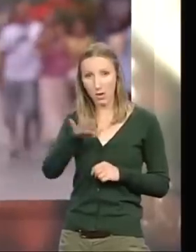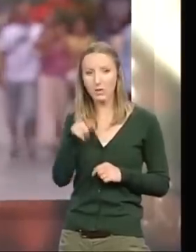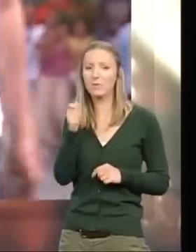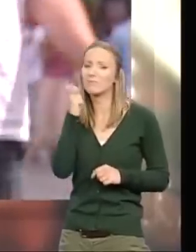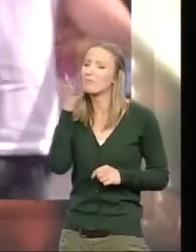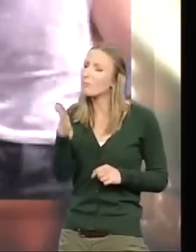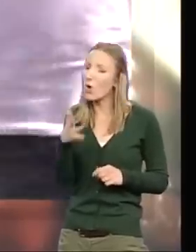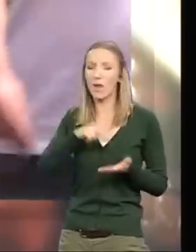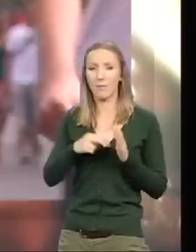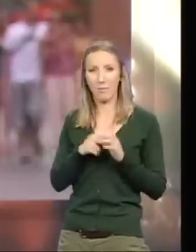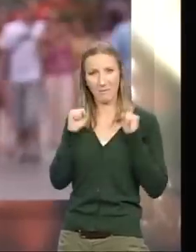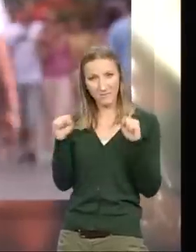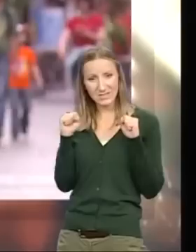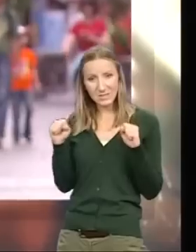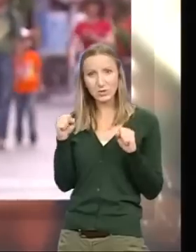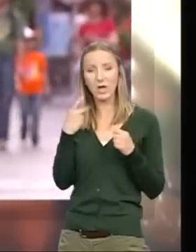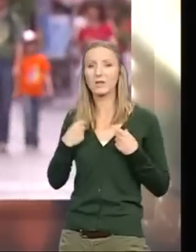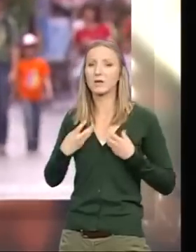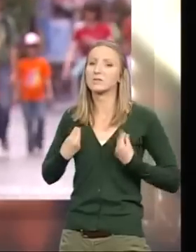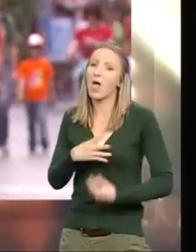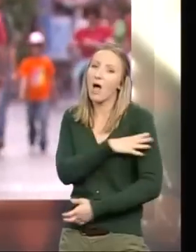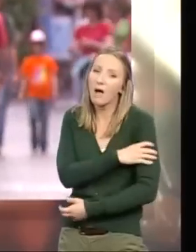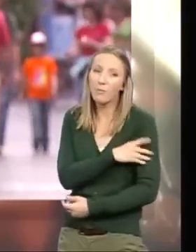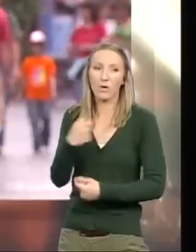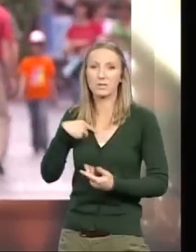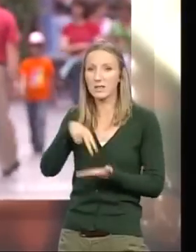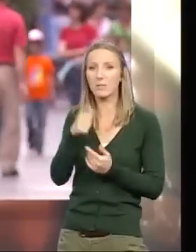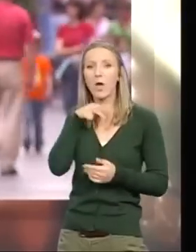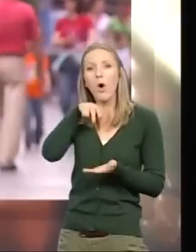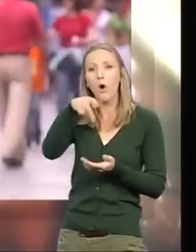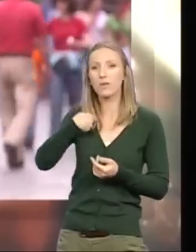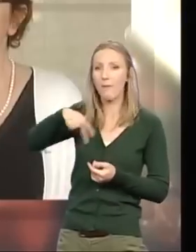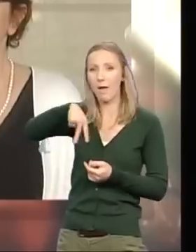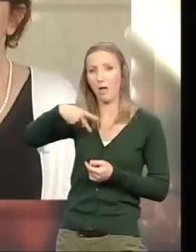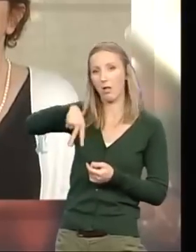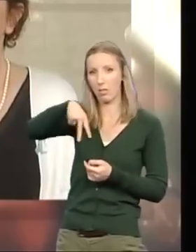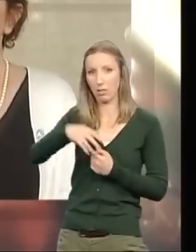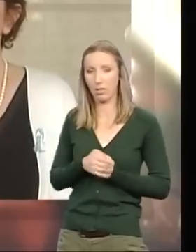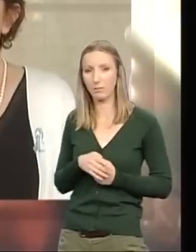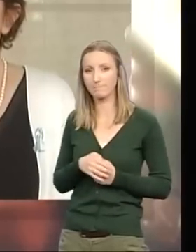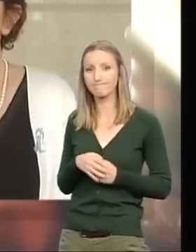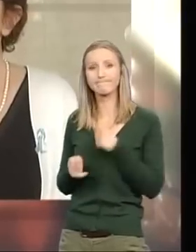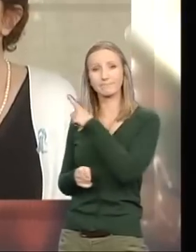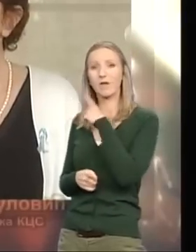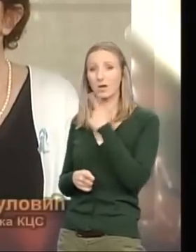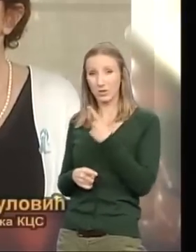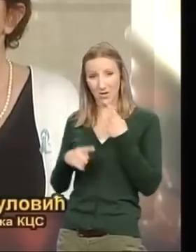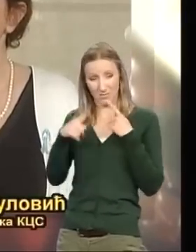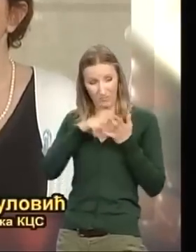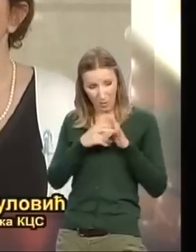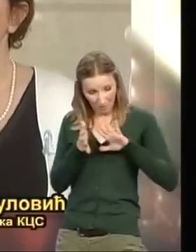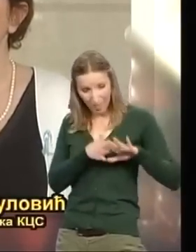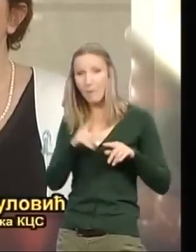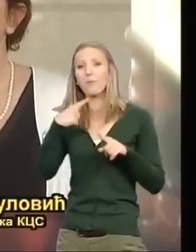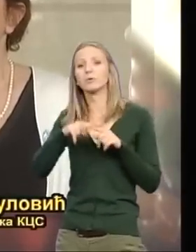probleme, pre svega fizičke, kada postoji slabost, nestabilnost i zanošenje prihodu. Međutim, osim tih problema, bolest sa sobom može da